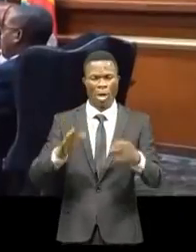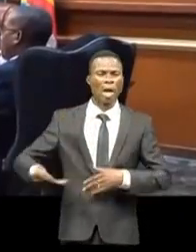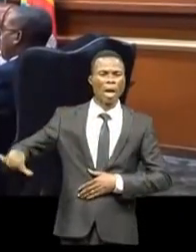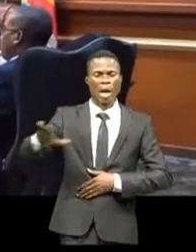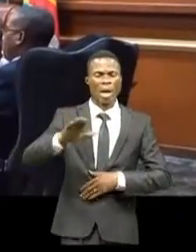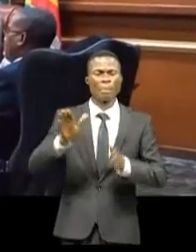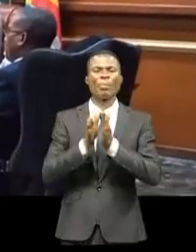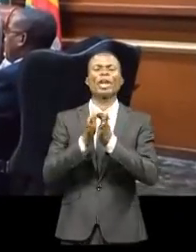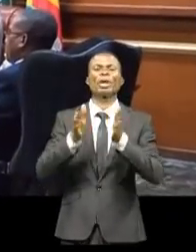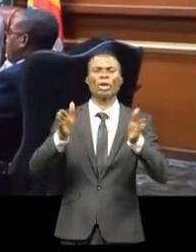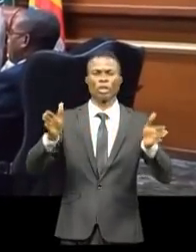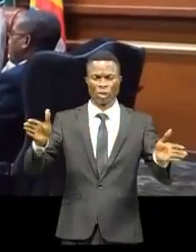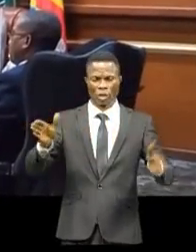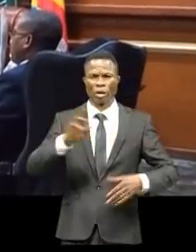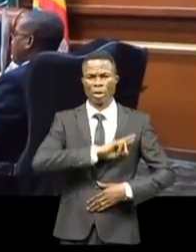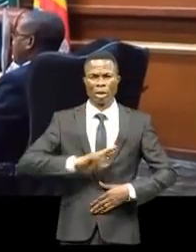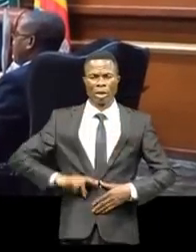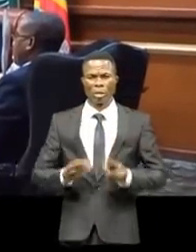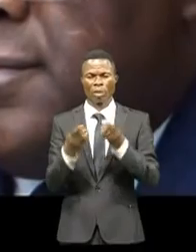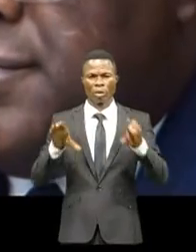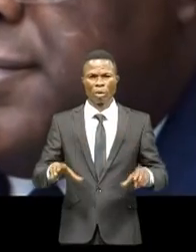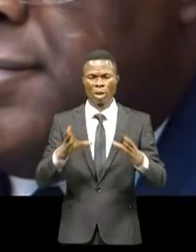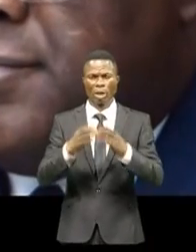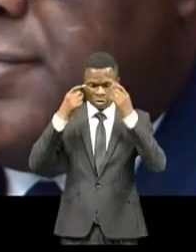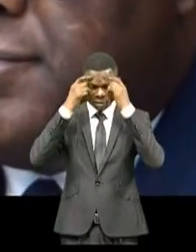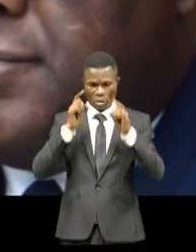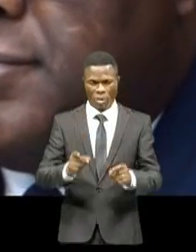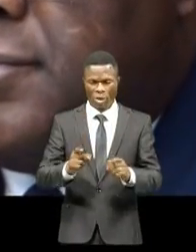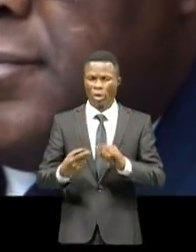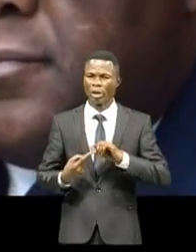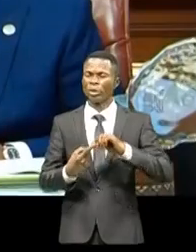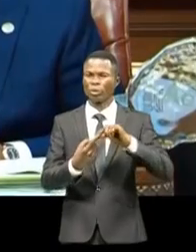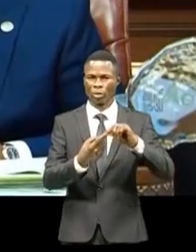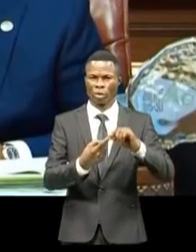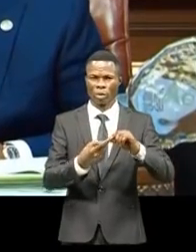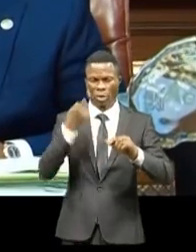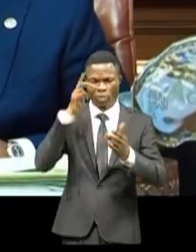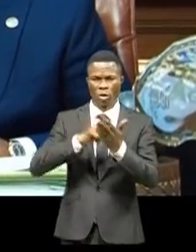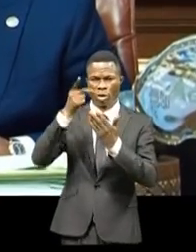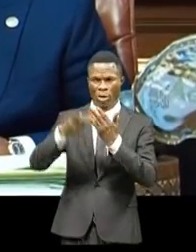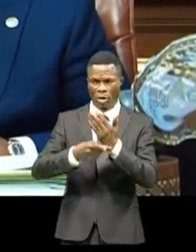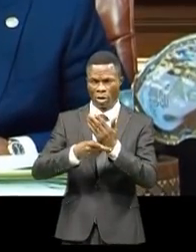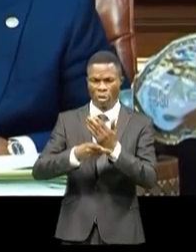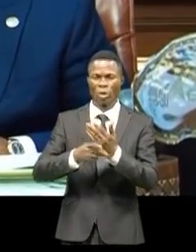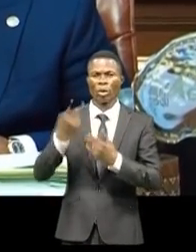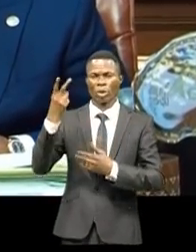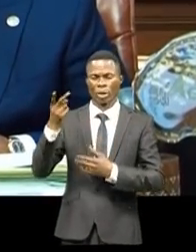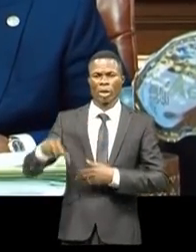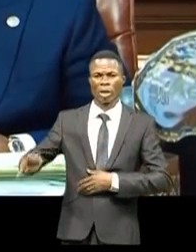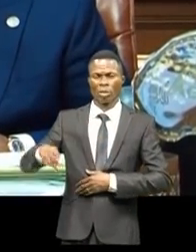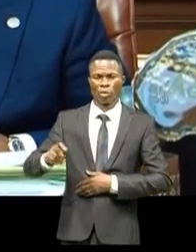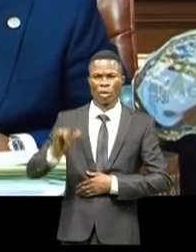l'étendue de la République démocratique du Congo avec les mesures exceptionnelles pour les provinces sous état de siège et